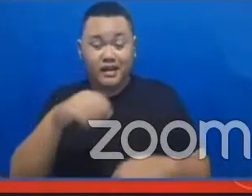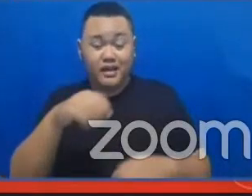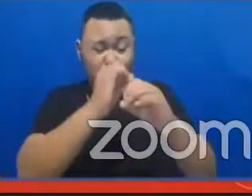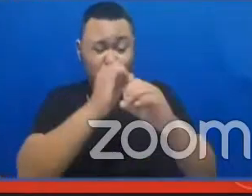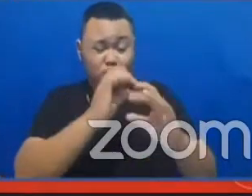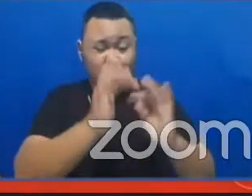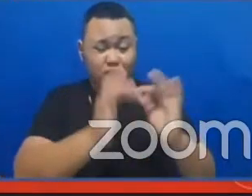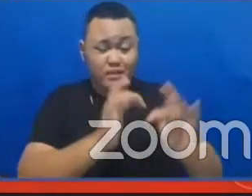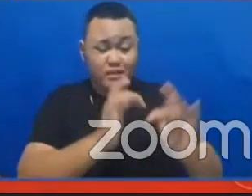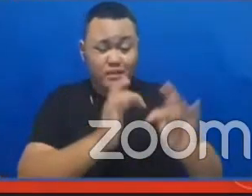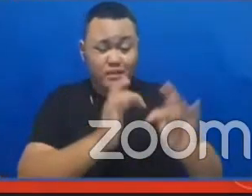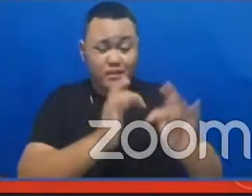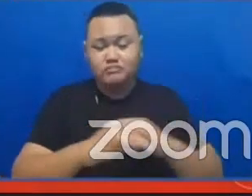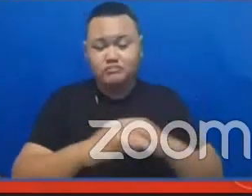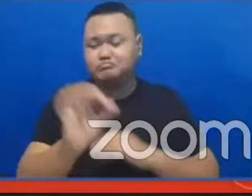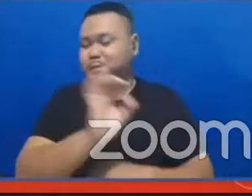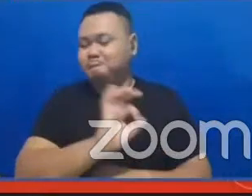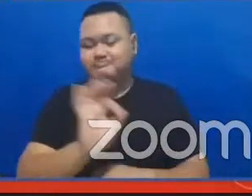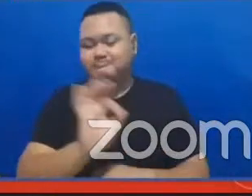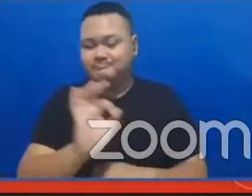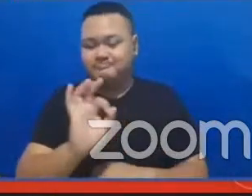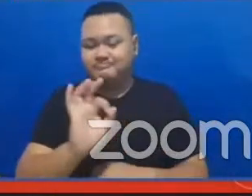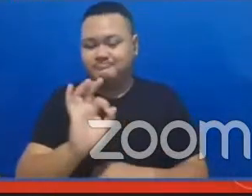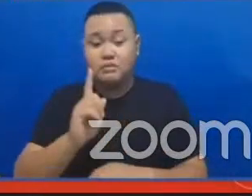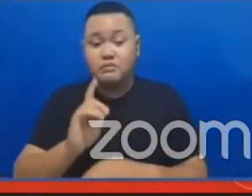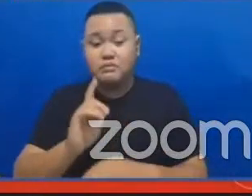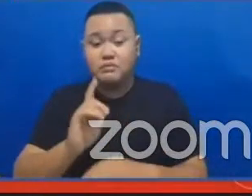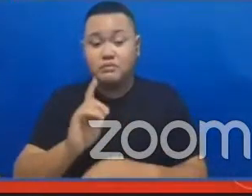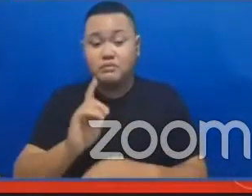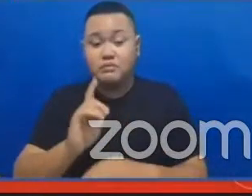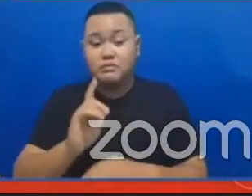Sangat clear sekali belum, karena masih banyak yang